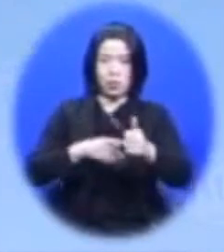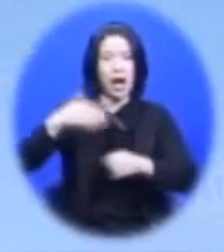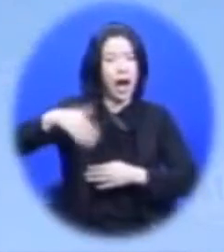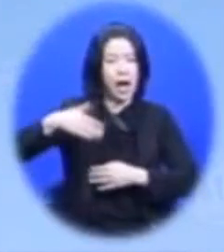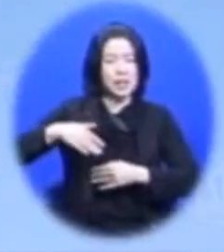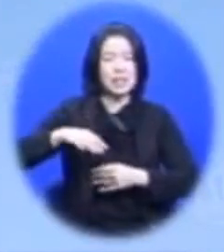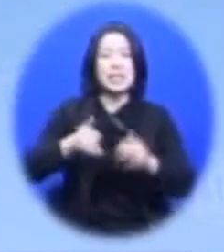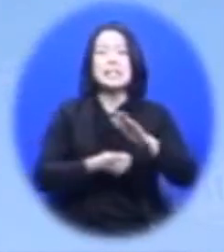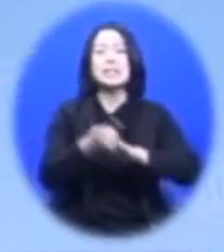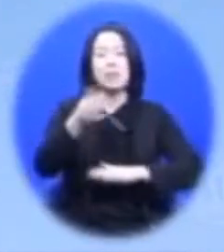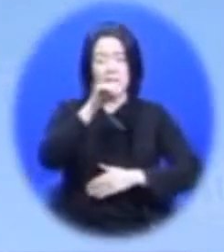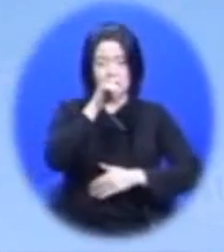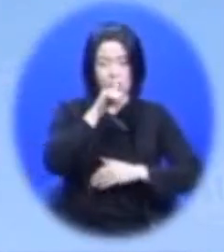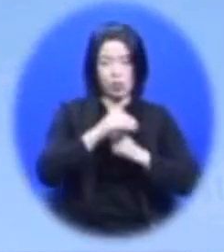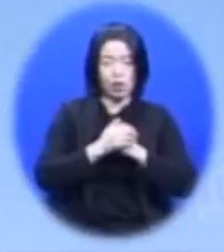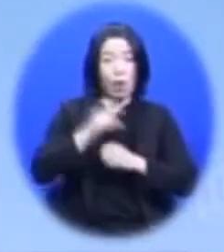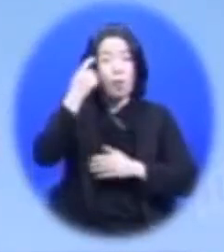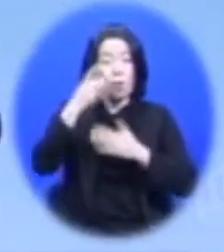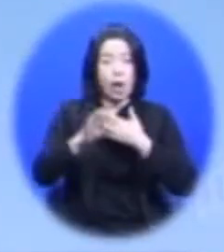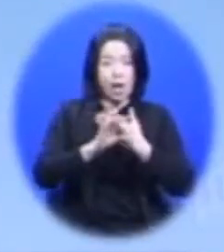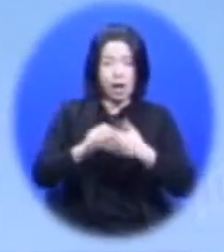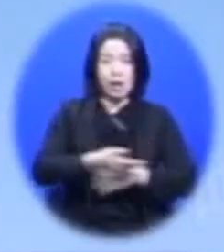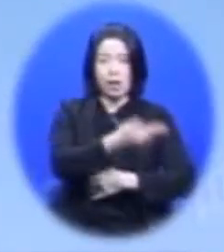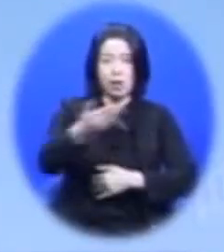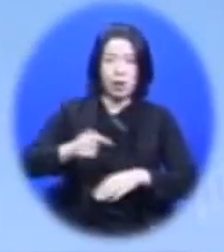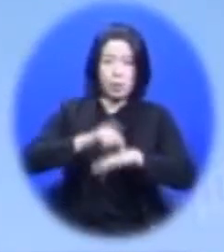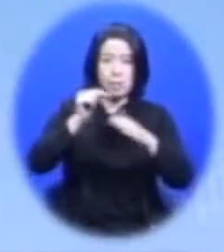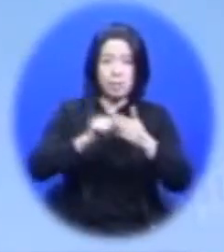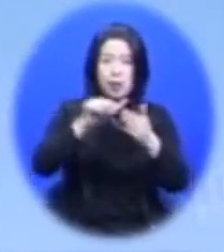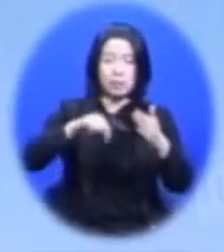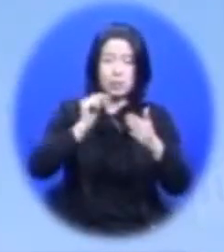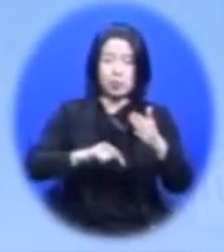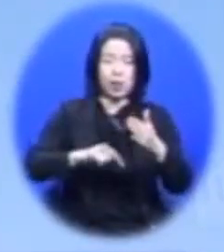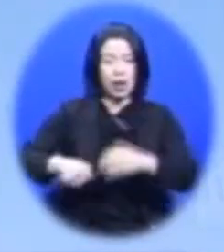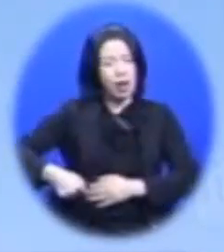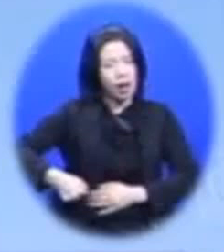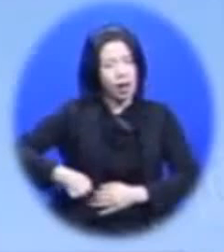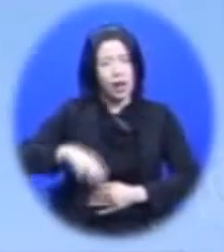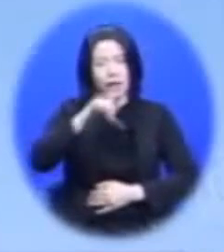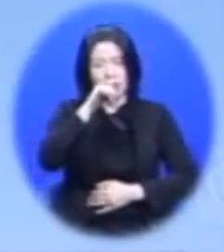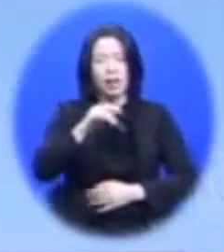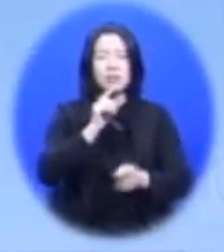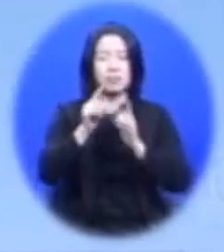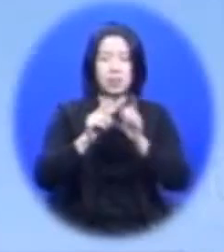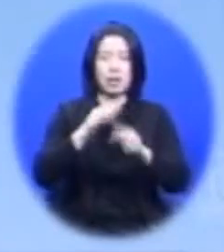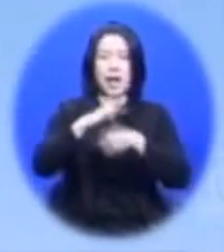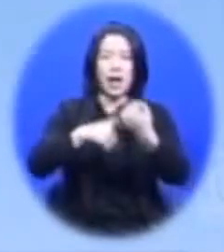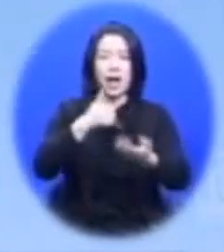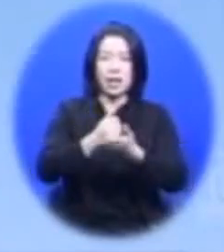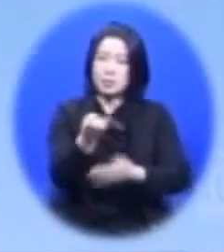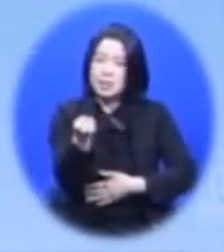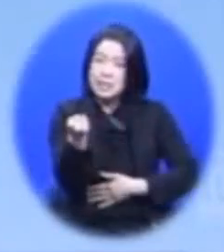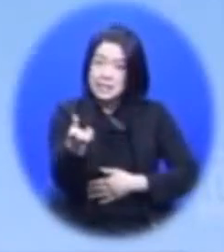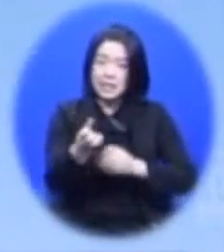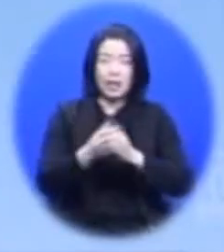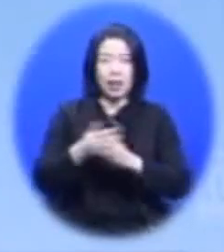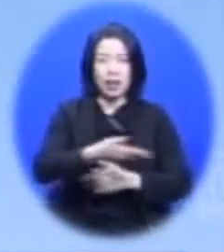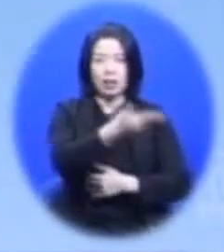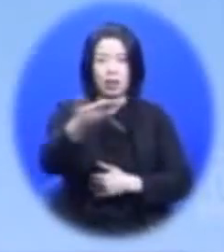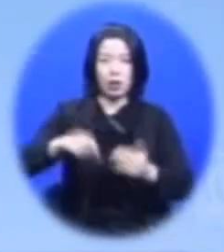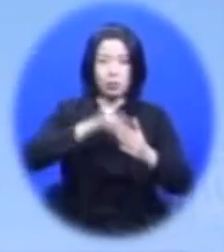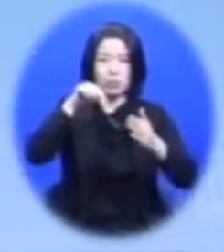희망이 있어요. 왜냐하면 여러분의 마음에 가책이 있다는 말은 하나님의 씨가 여러분